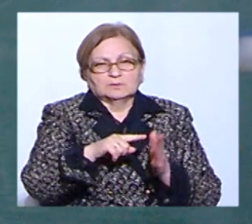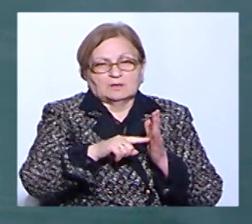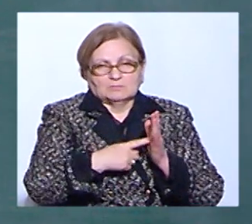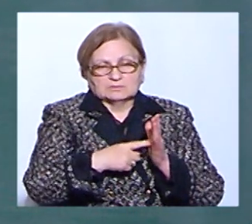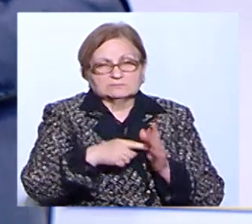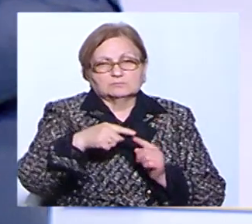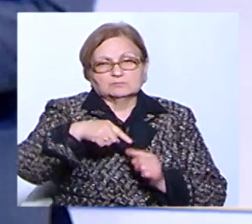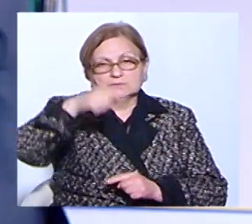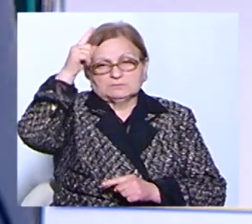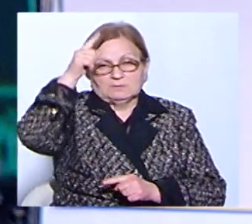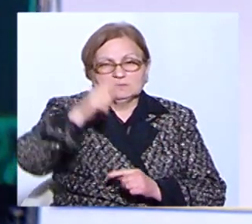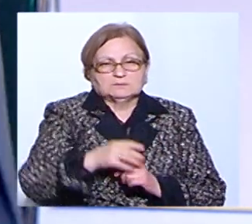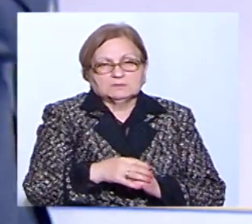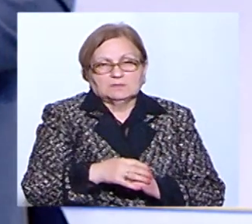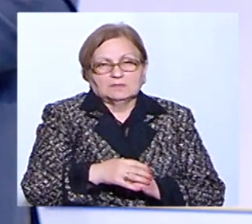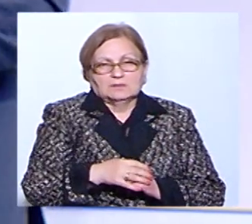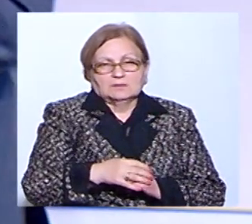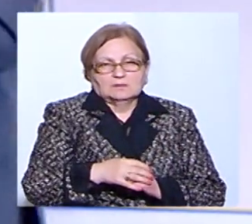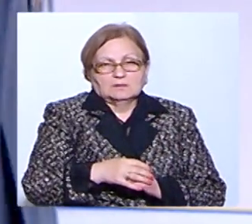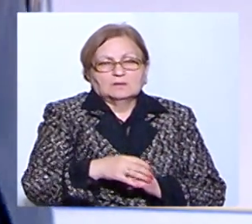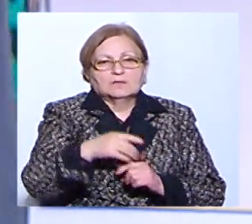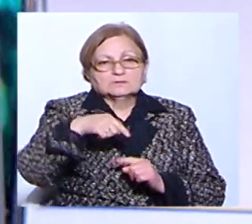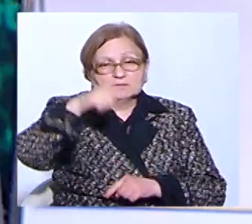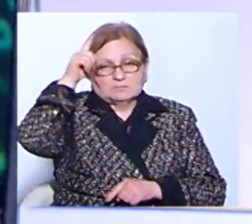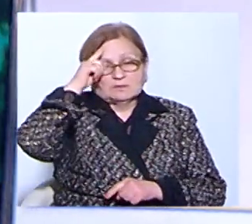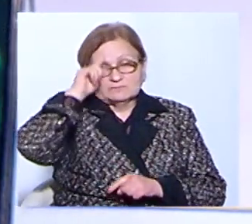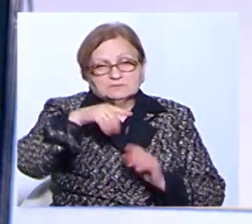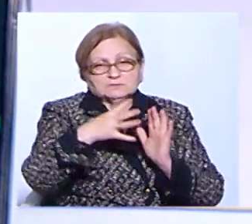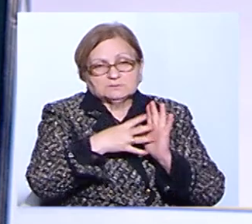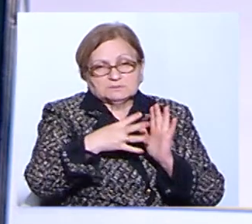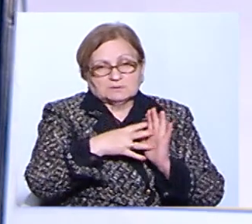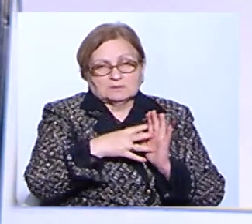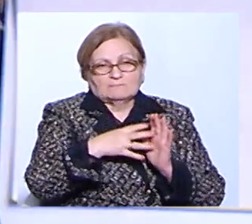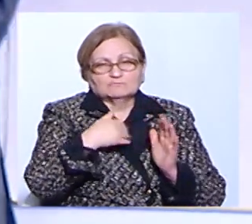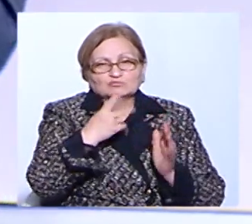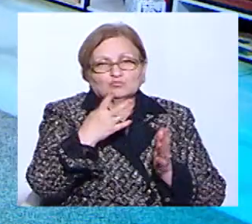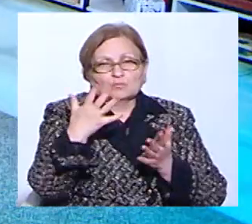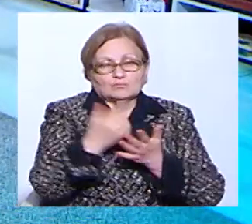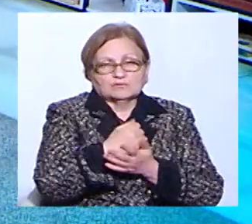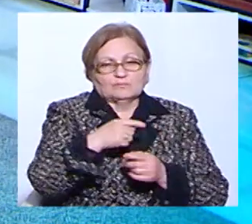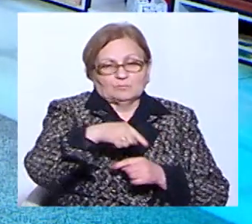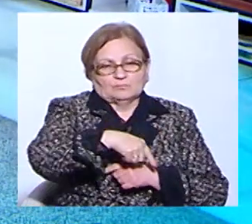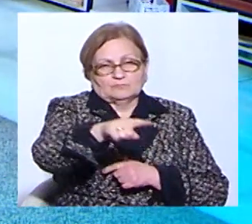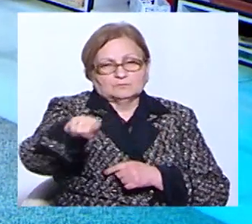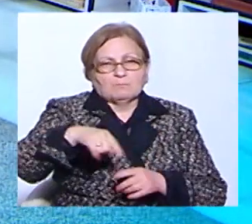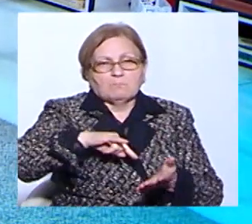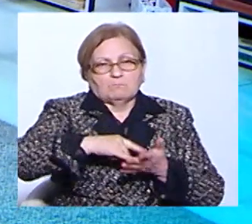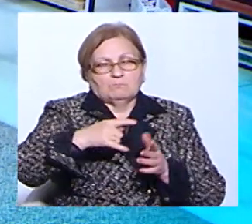გამრავლებული სიმაღლეზე. სიმაღლეა შესაბამის უკვე 9, ანუ ვიცით, გვინდა ვიპოვოთ ფუძის ფართობი. ფუძის